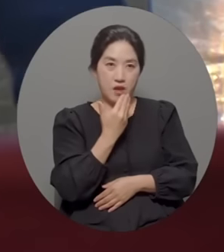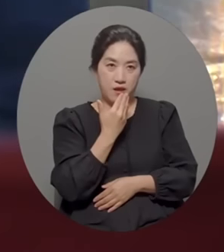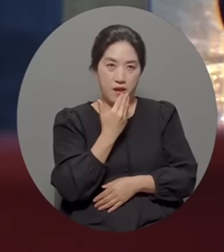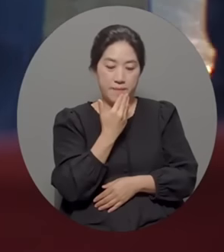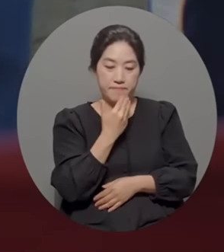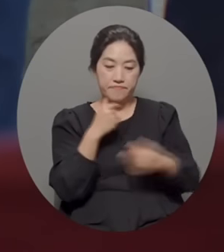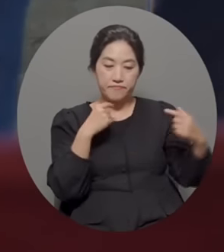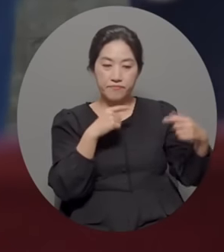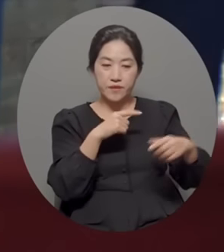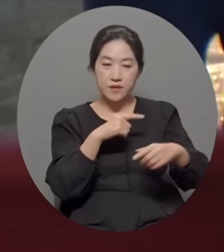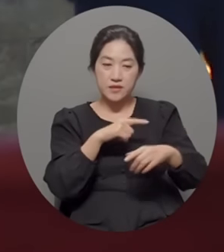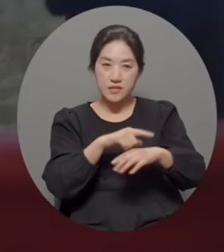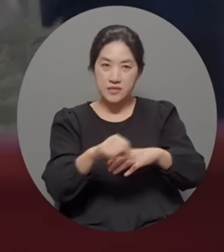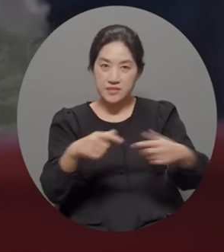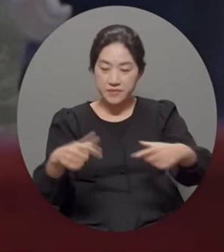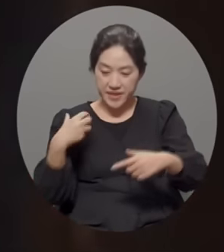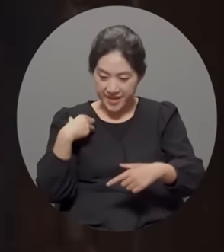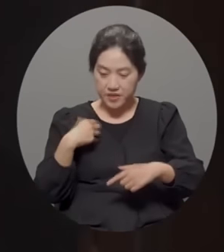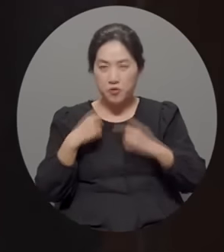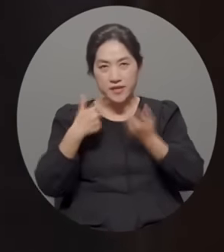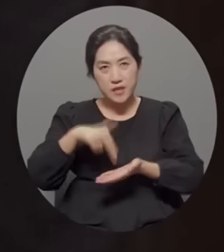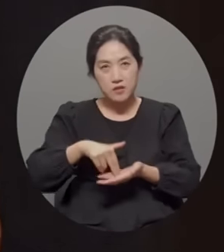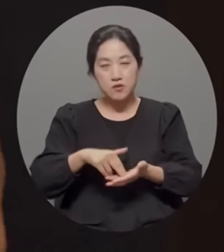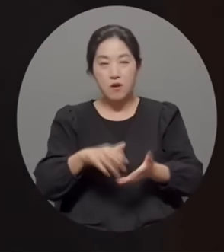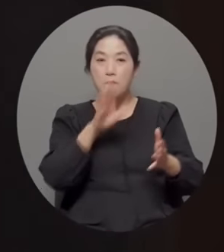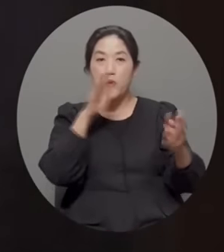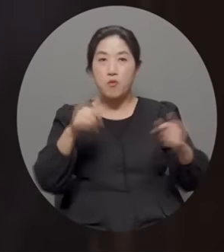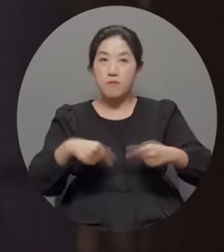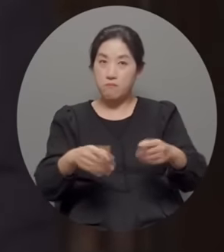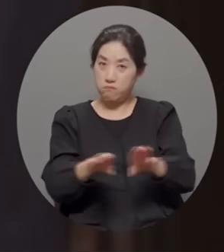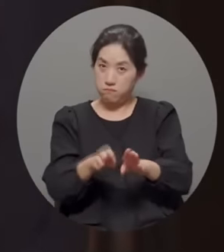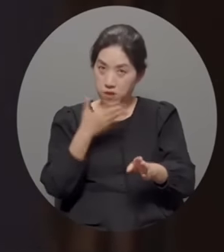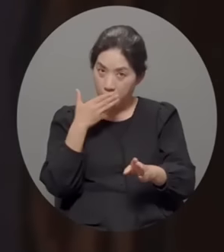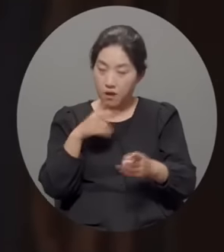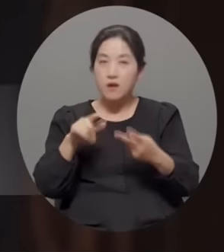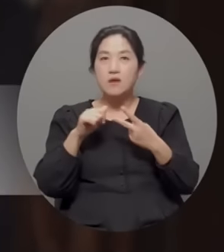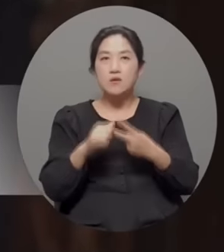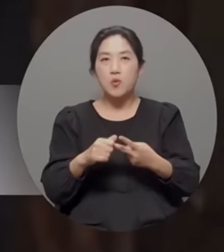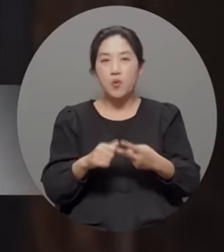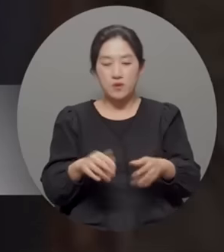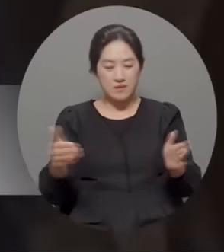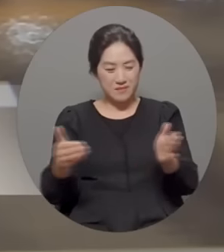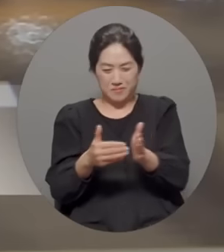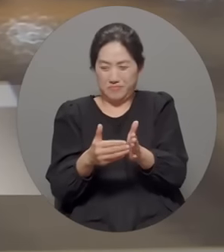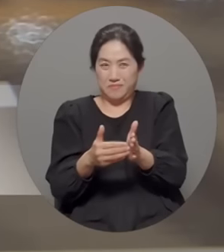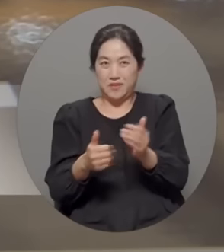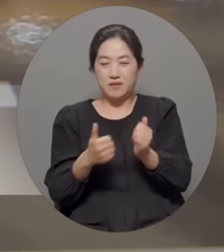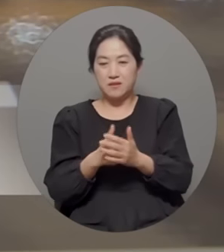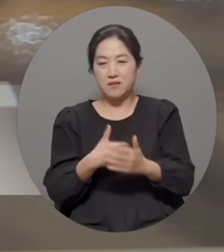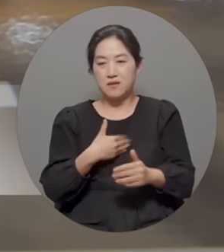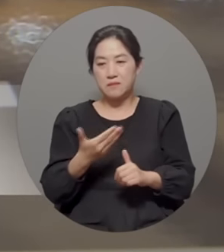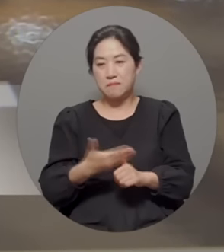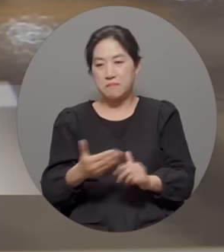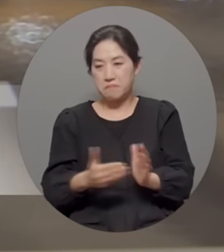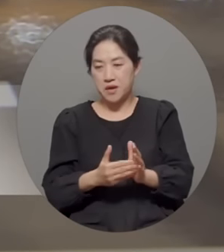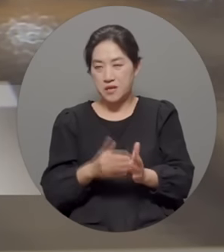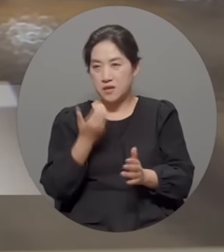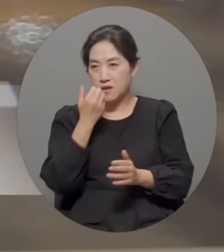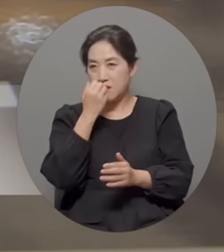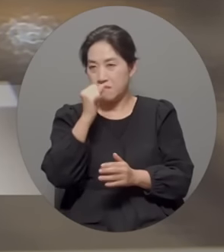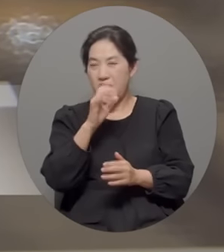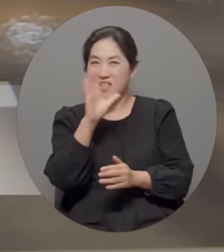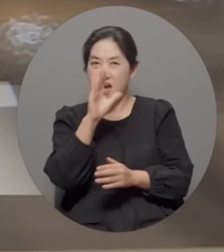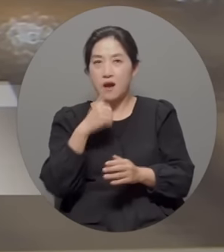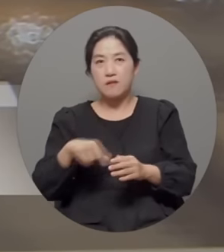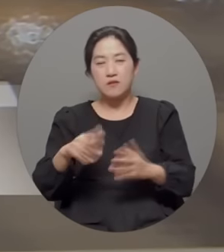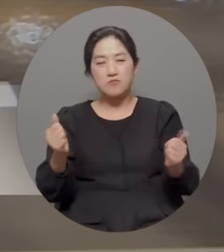지역 일정이나 개인 사정으로 본회의에 못 오는 의원들이 있을 수 있고 곧 임기가 끝나는 낙선 또는 불출마 의원들은 국회에 안